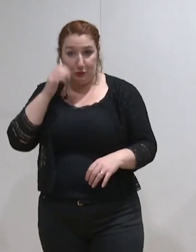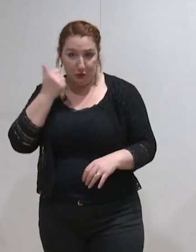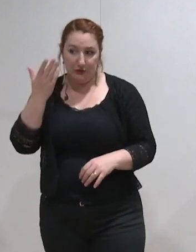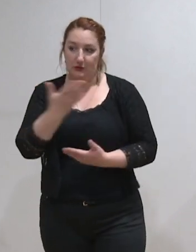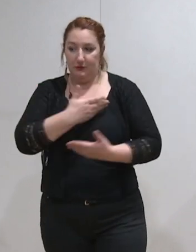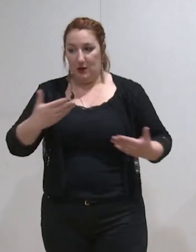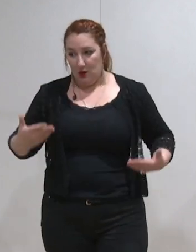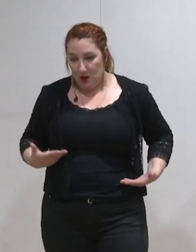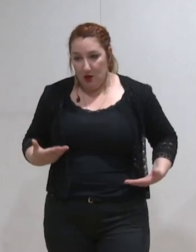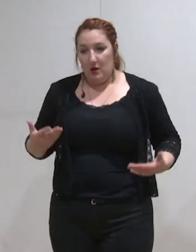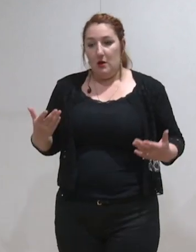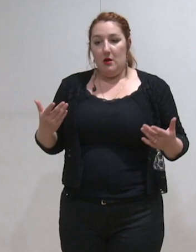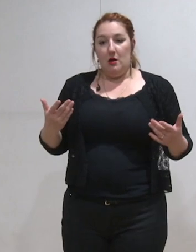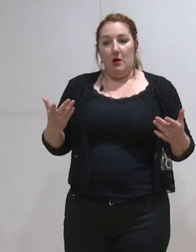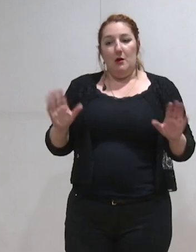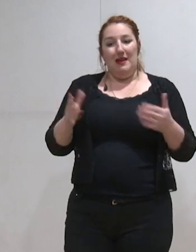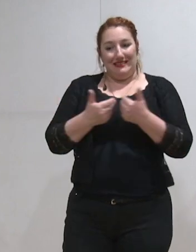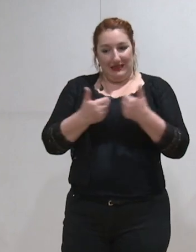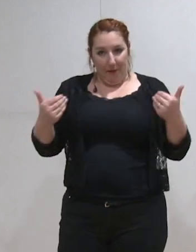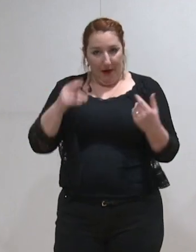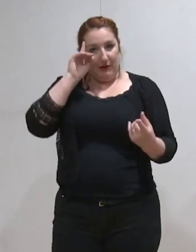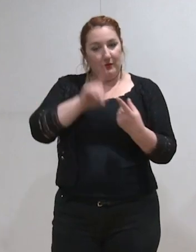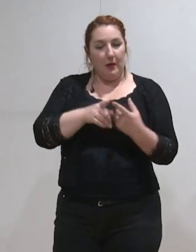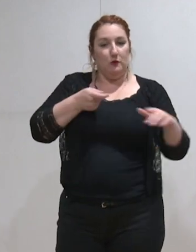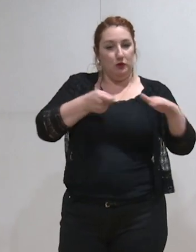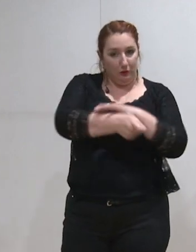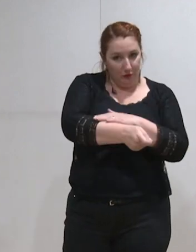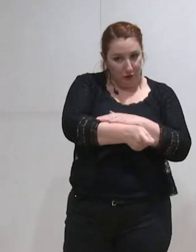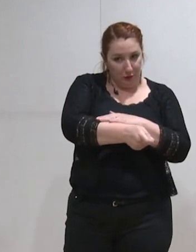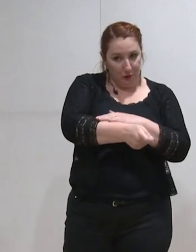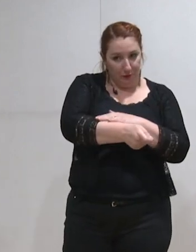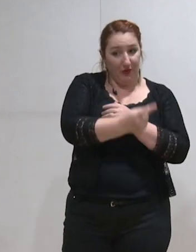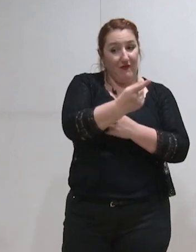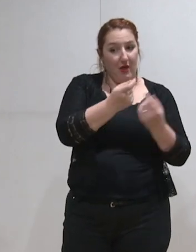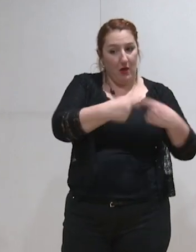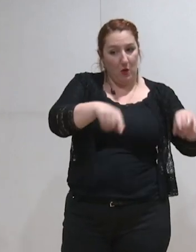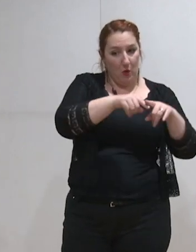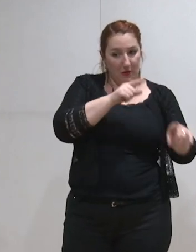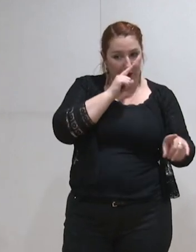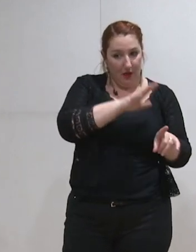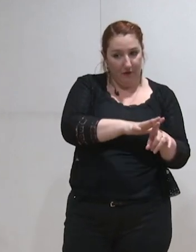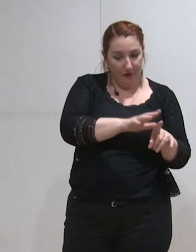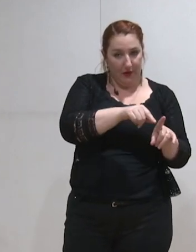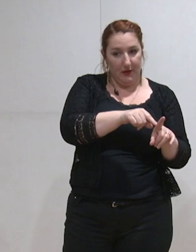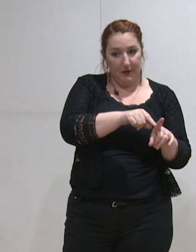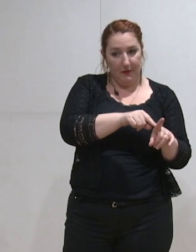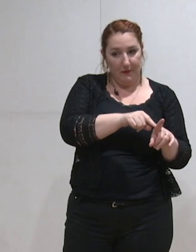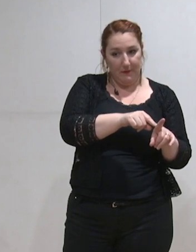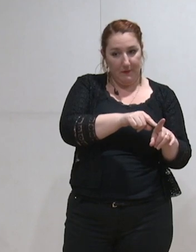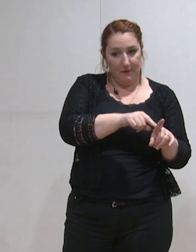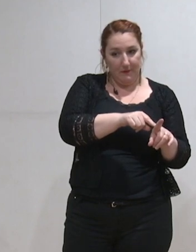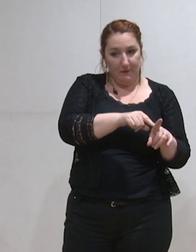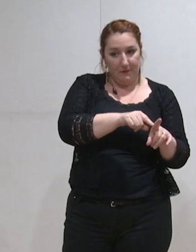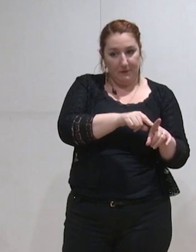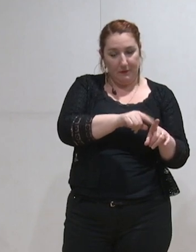au final de manière séparée sur les subventions qui seront proposées issu de ce comité d'avis lors de la délibération sur le